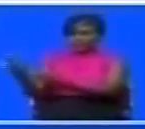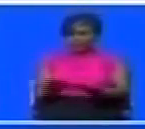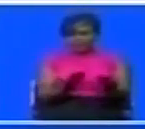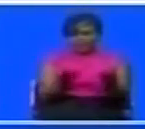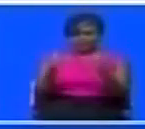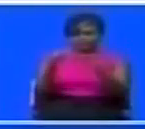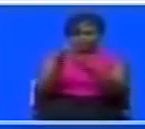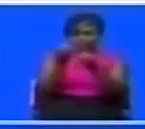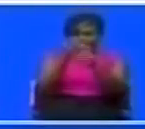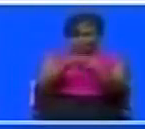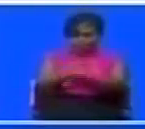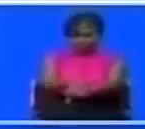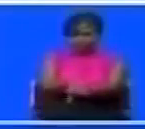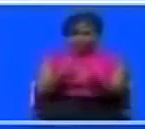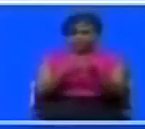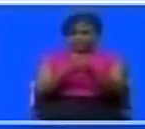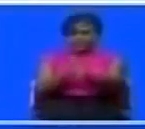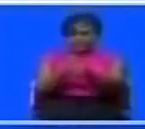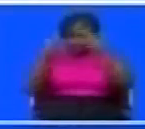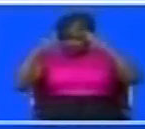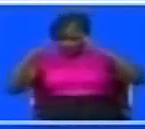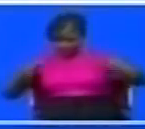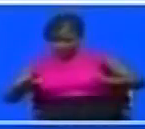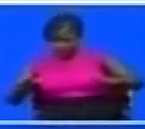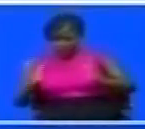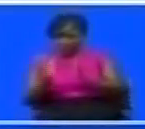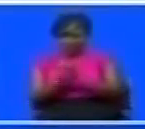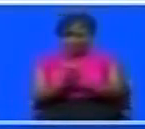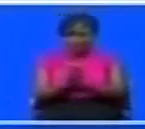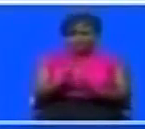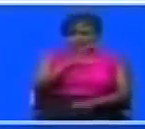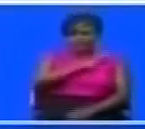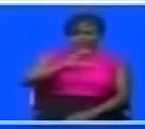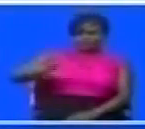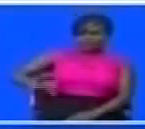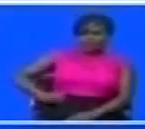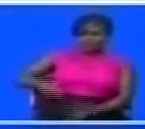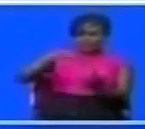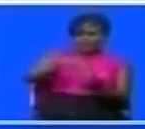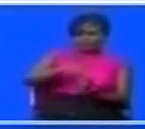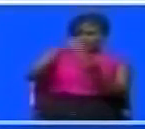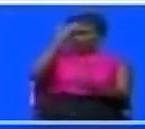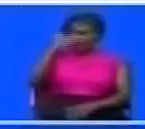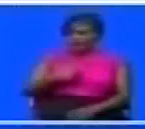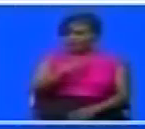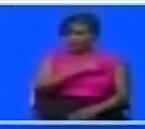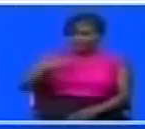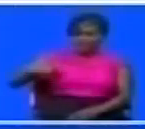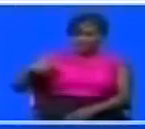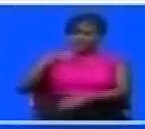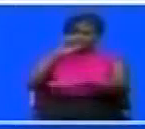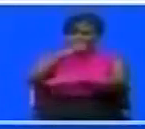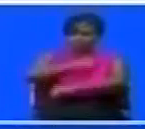mwema kati ya viongozi wa dini ya Kiislamu na wa dini wa Kristo, especially Catholic,